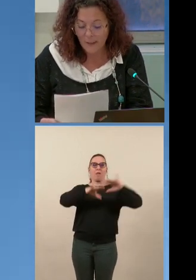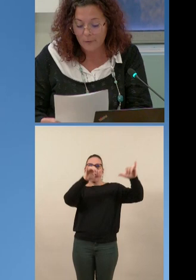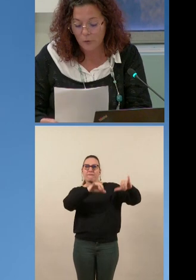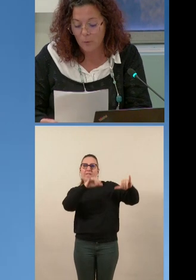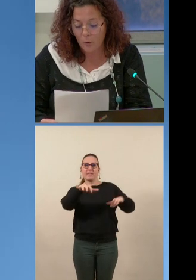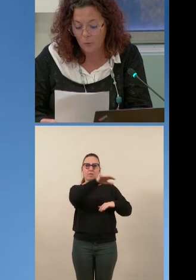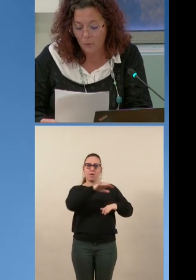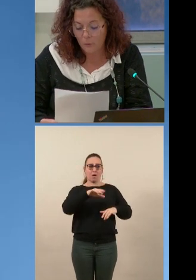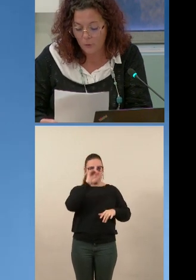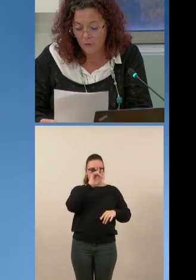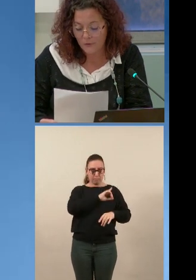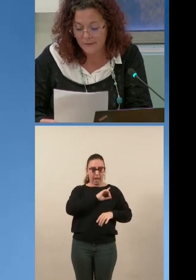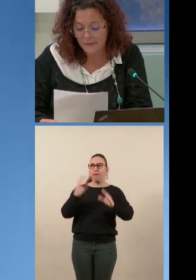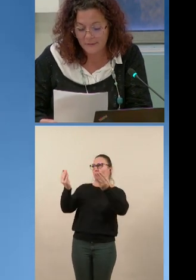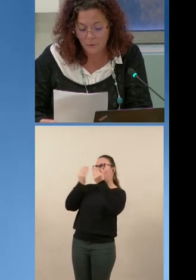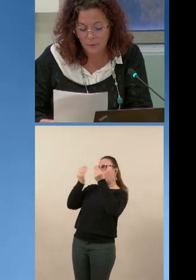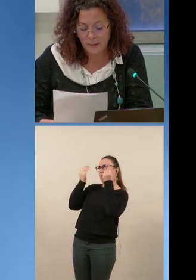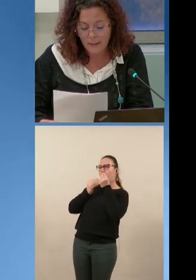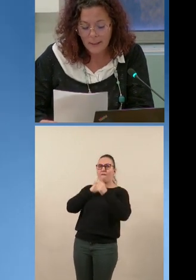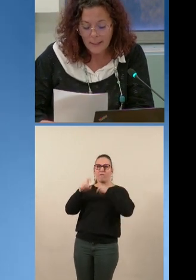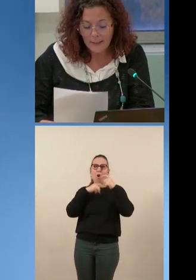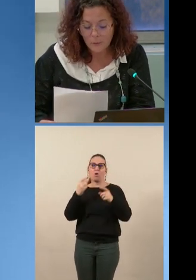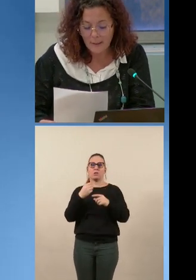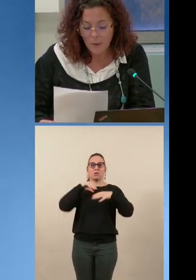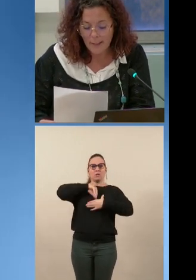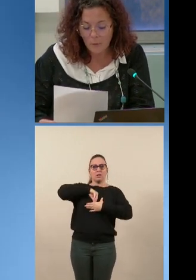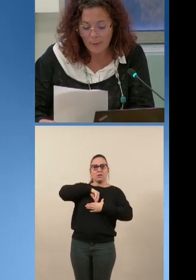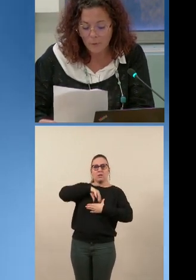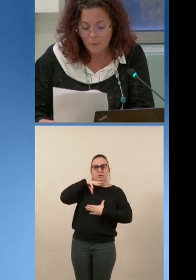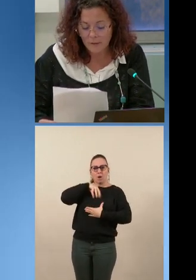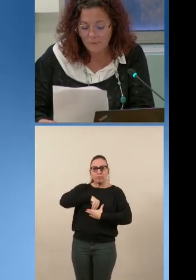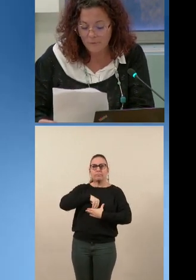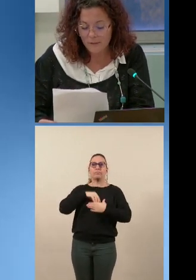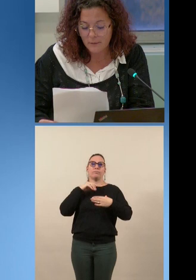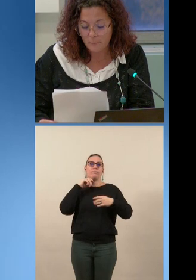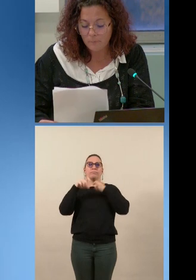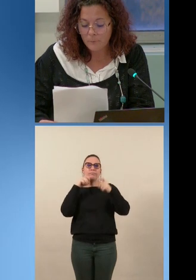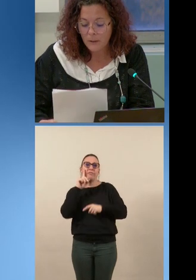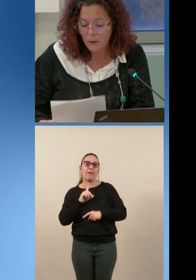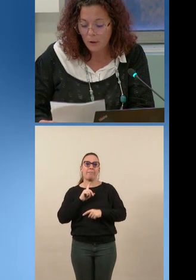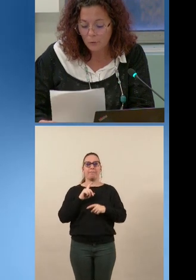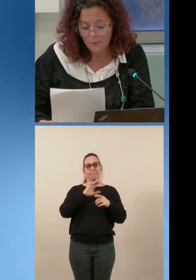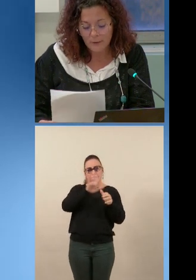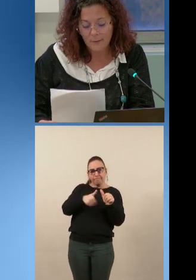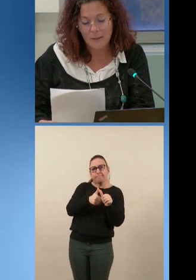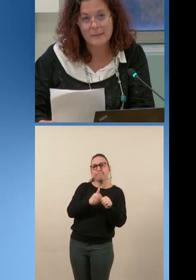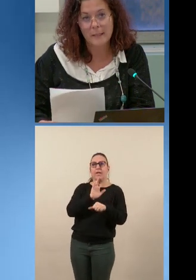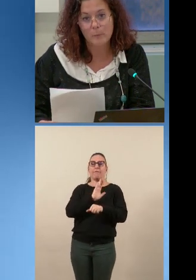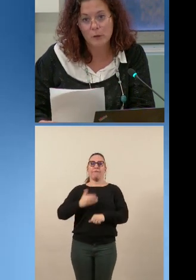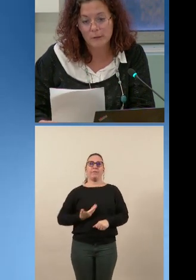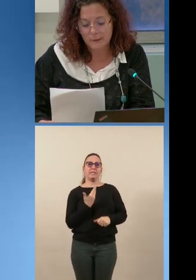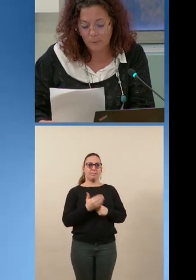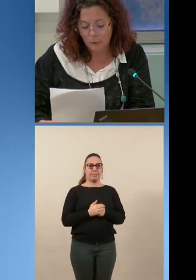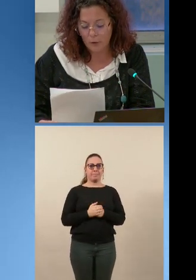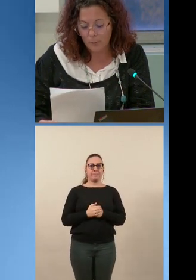former gratuitement aux violences sexist et sexuelles et notamment à l'accompagnement des femmes victimes nous avons également installé